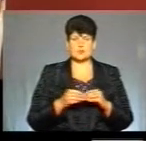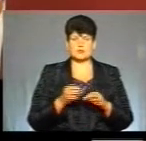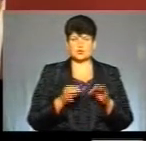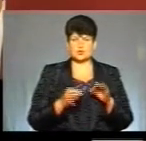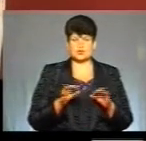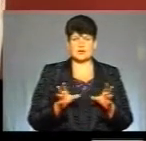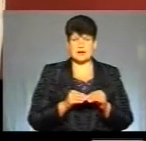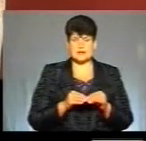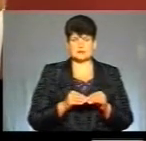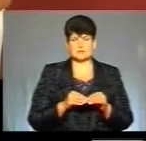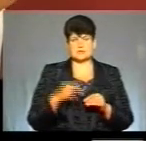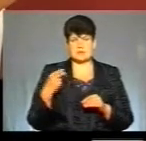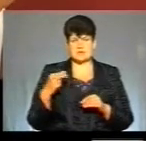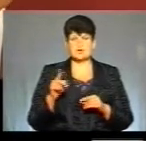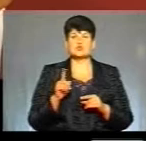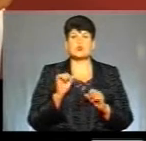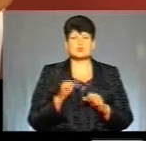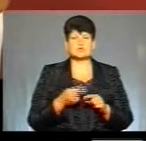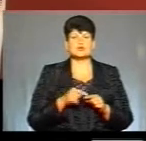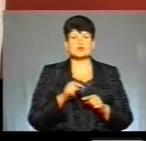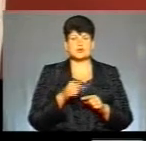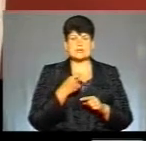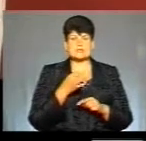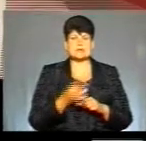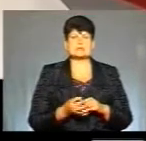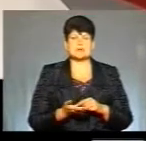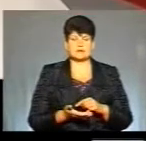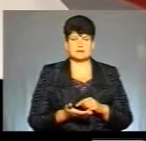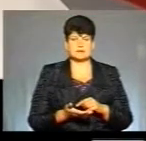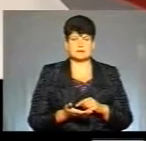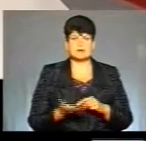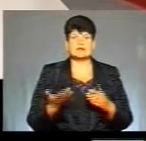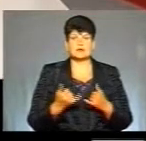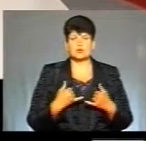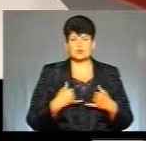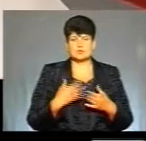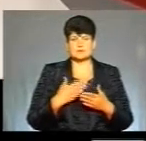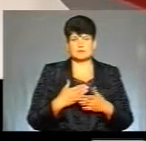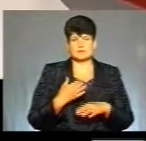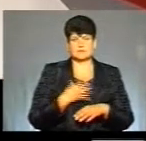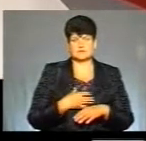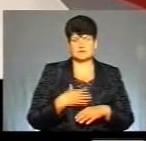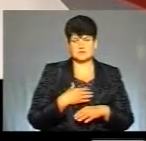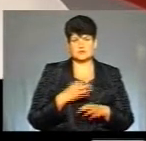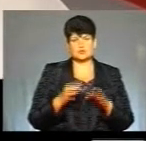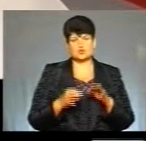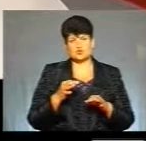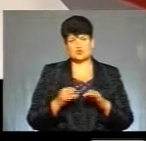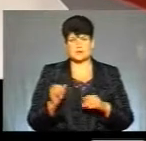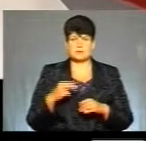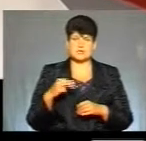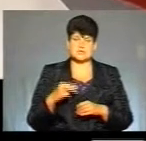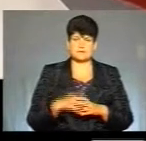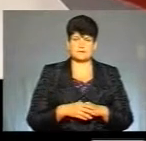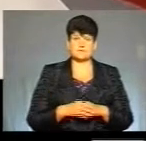та президентом. Що можна з цього приводу сказати, які зараз в нас мають пріоритет і недоторканність судді та президент? Думаю,